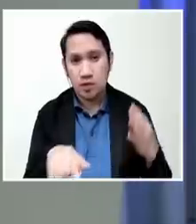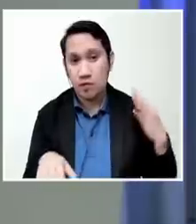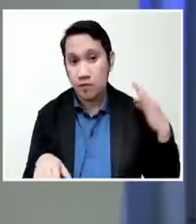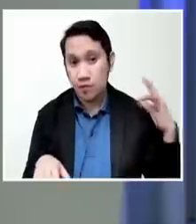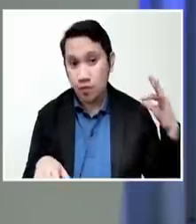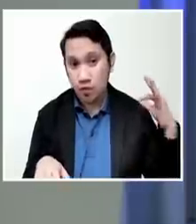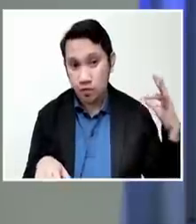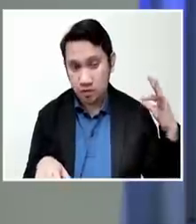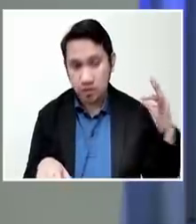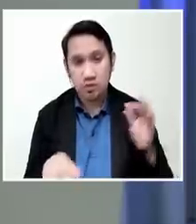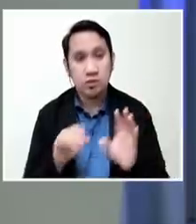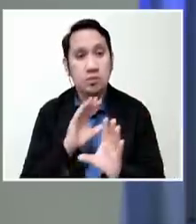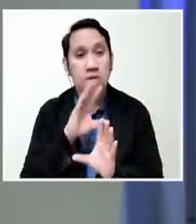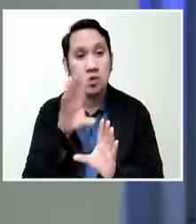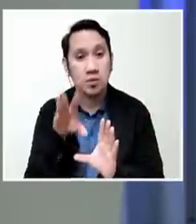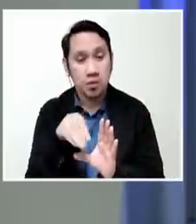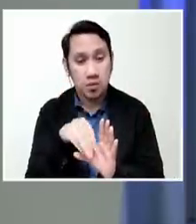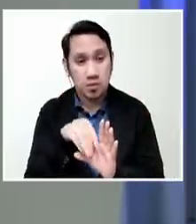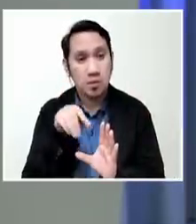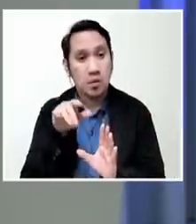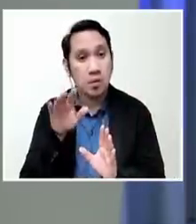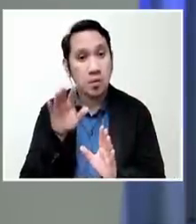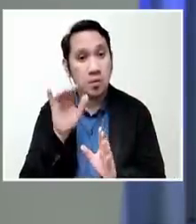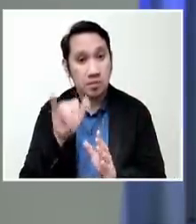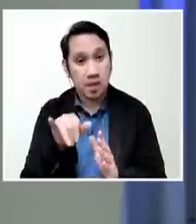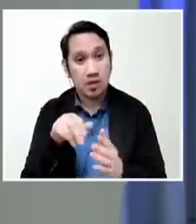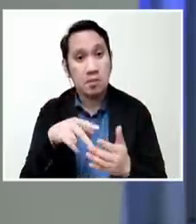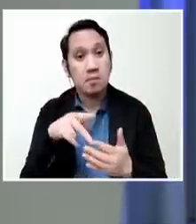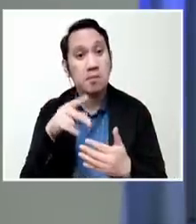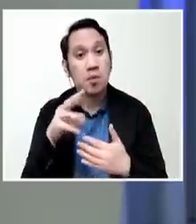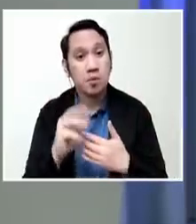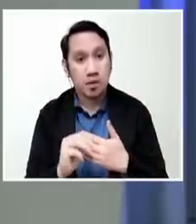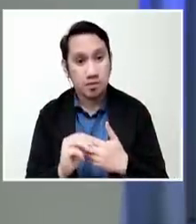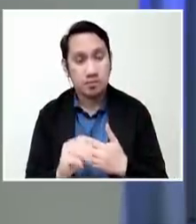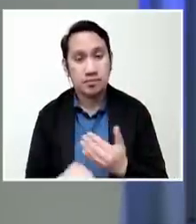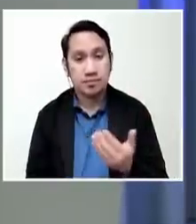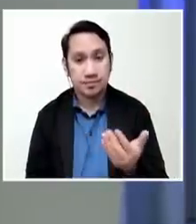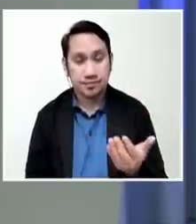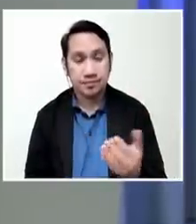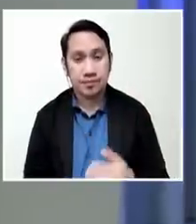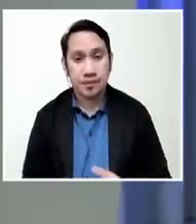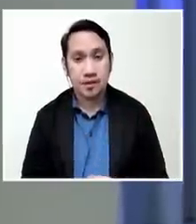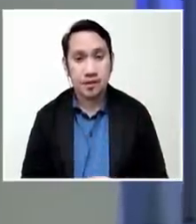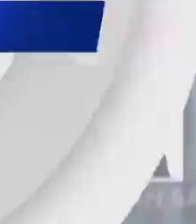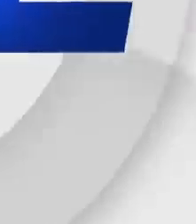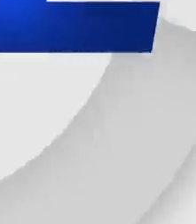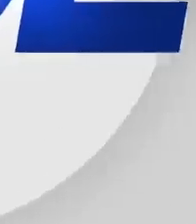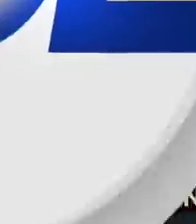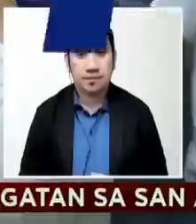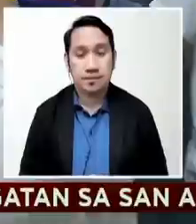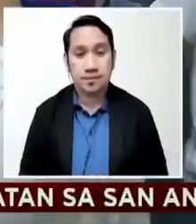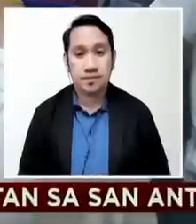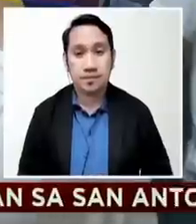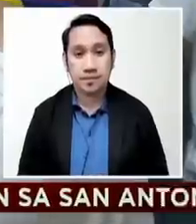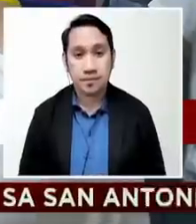para sumama sa naturang programa. Nagpapatrol, Joyce Balancio.